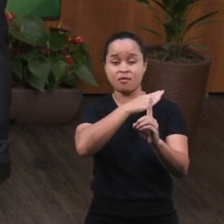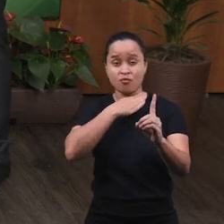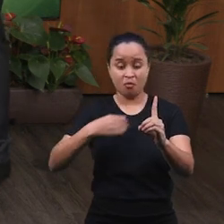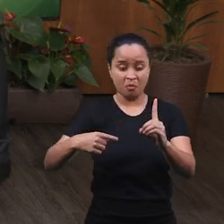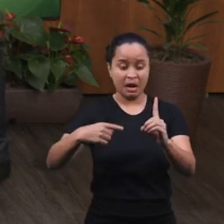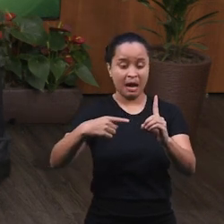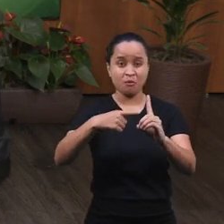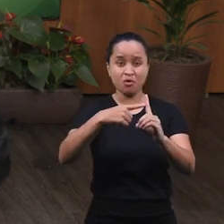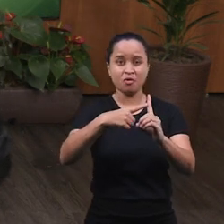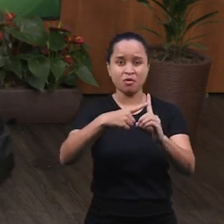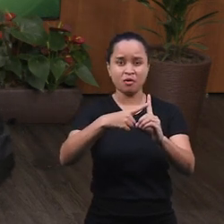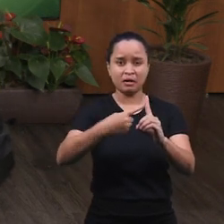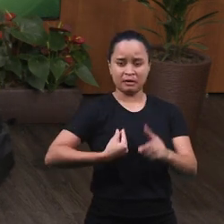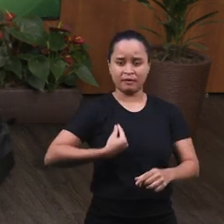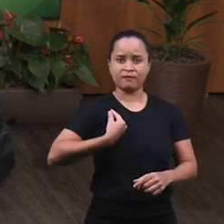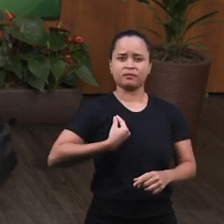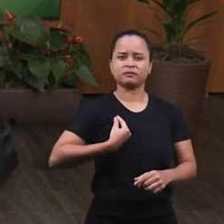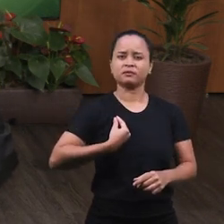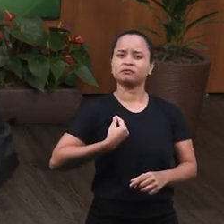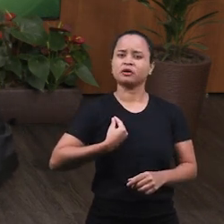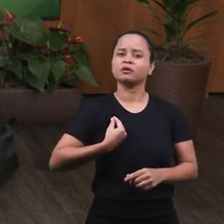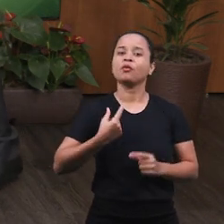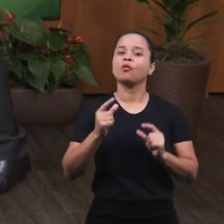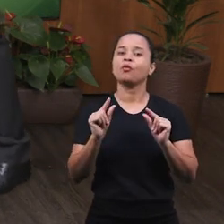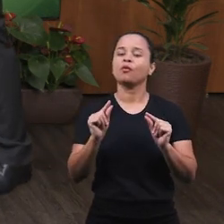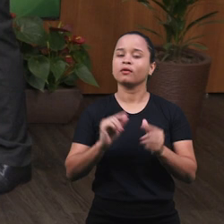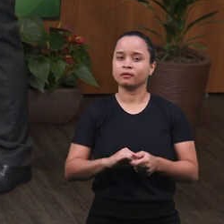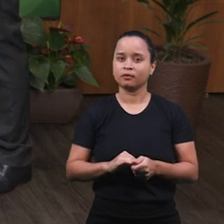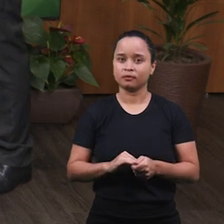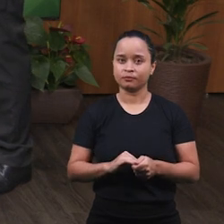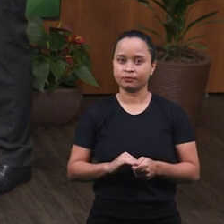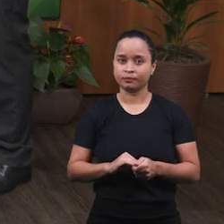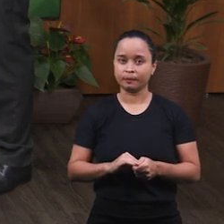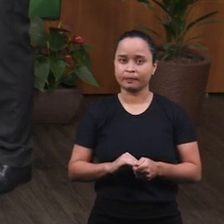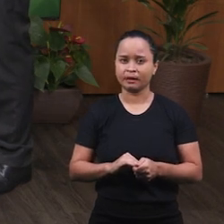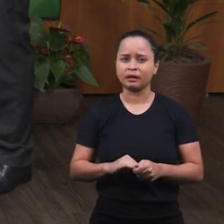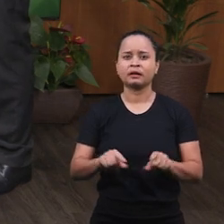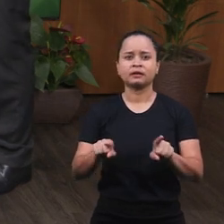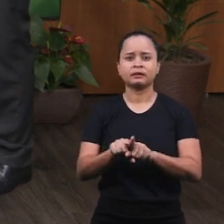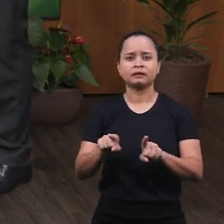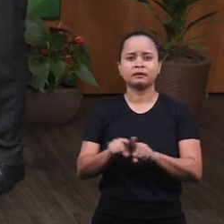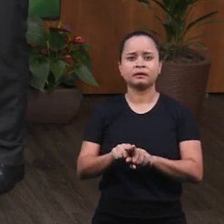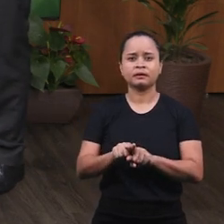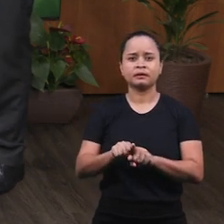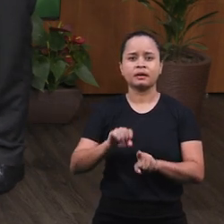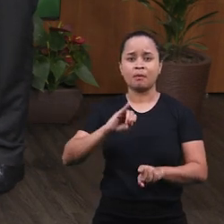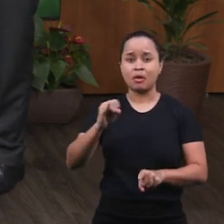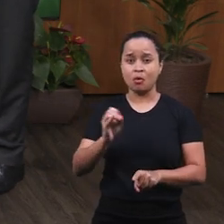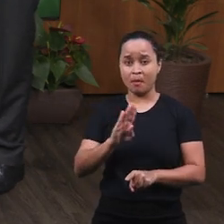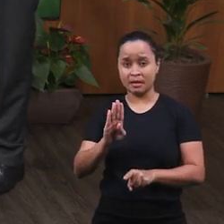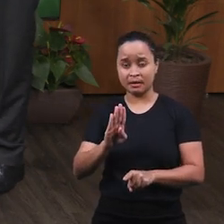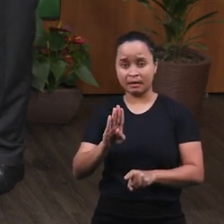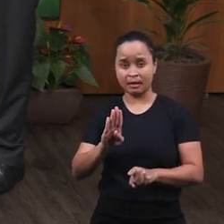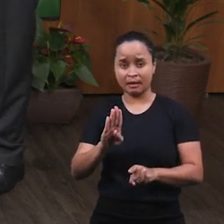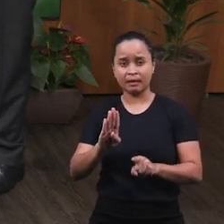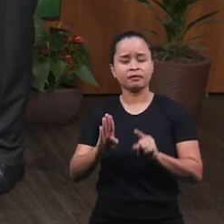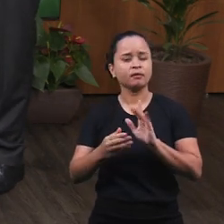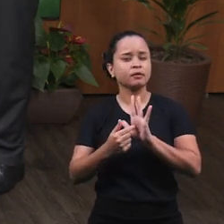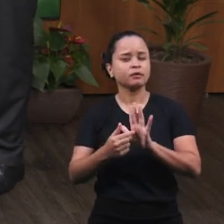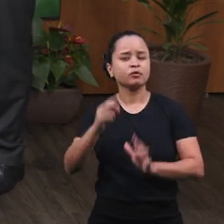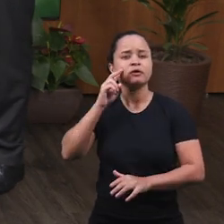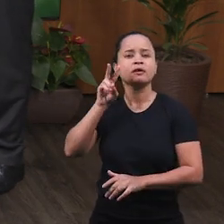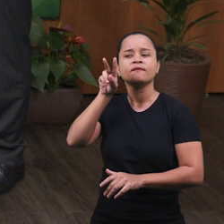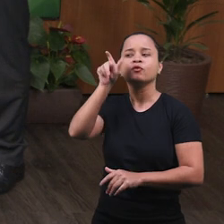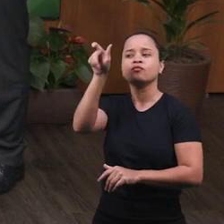vivant. Jean-Baptiste, voici Jean 1, 29, le dernier prophète de l'Ancien Testament. Quand il a vu le